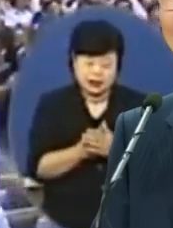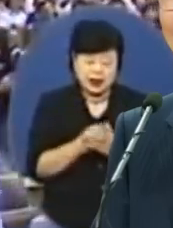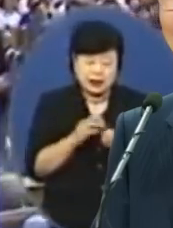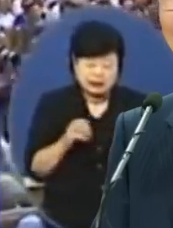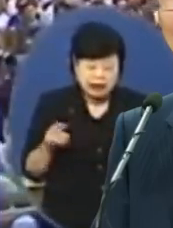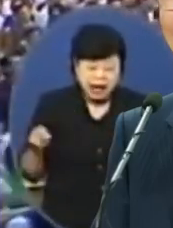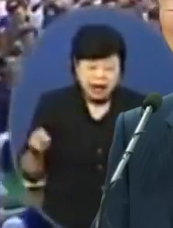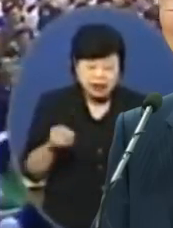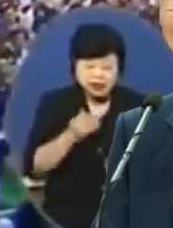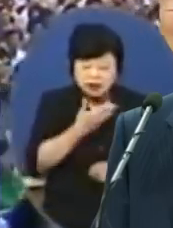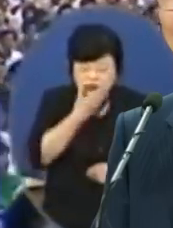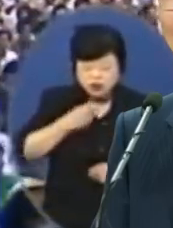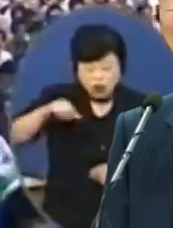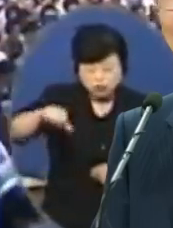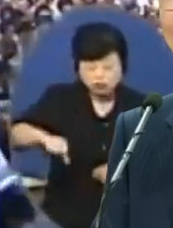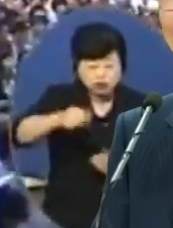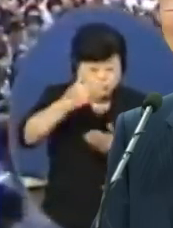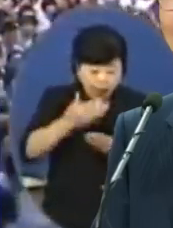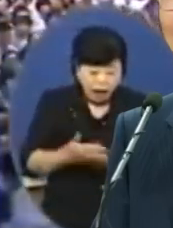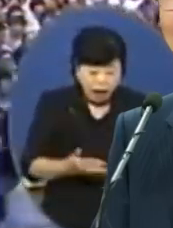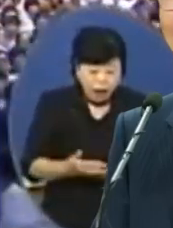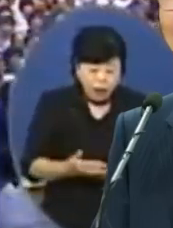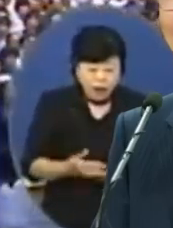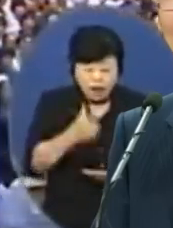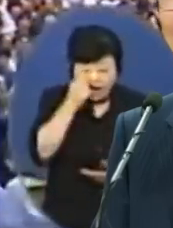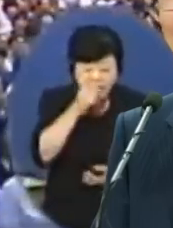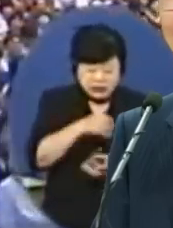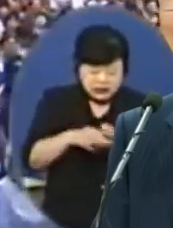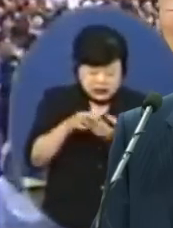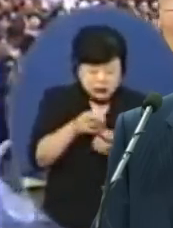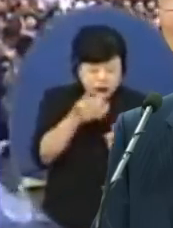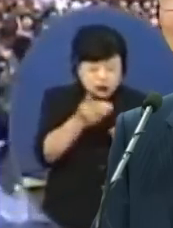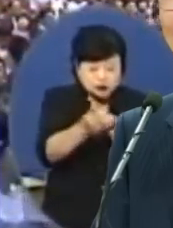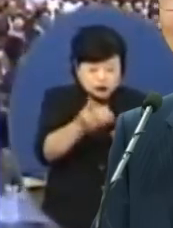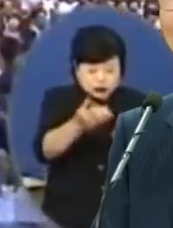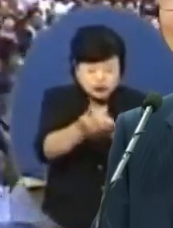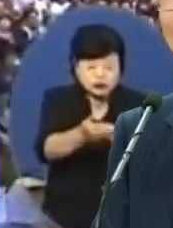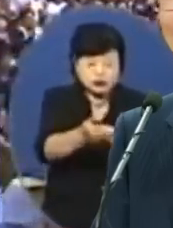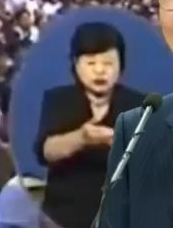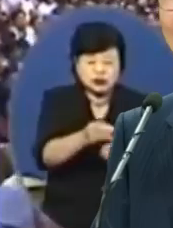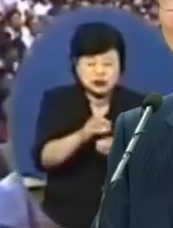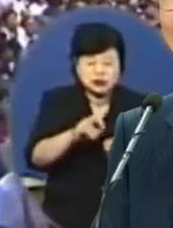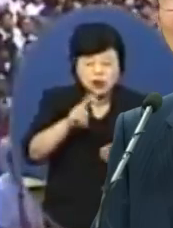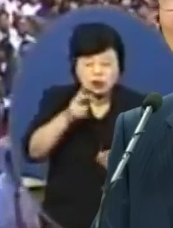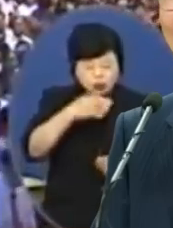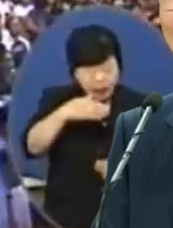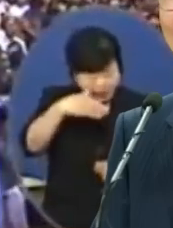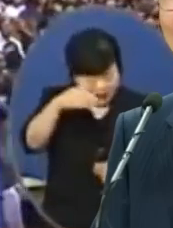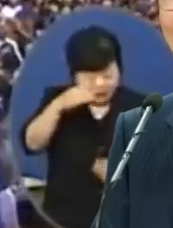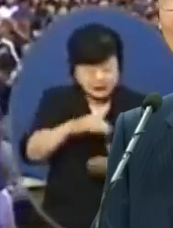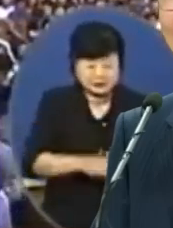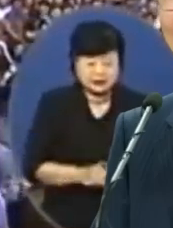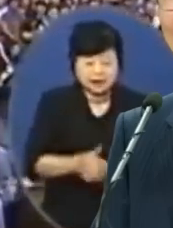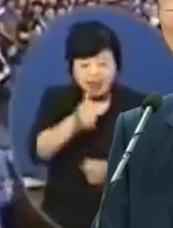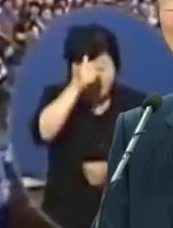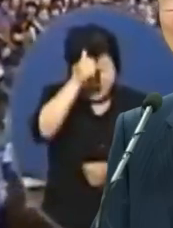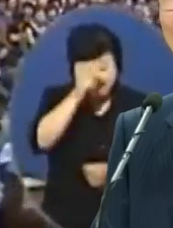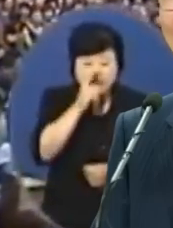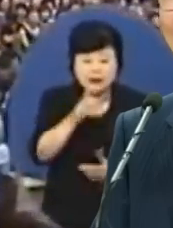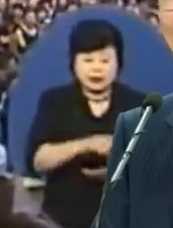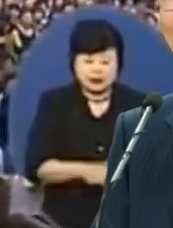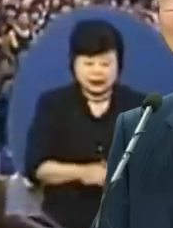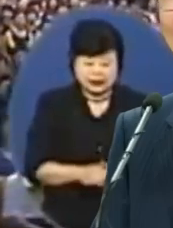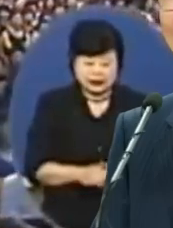땅은 너로 말미암아 저주를 받고 땅이 내게 가시된 물과 은극기를 낼 것이라. 너는 흙이니 흙으로 돌아갈 것이라. 아담 보고